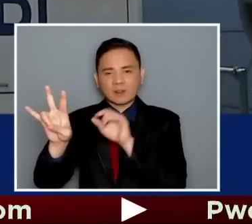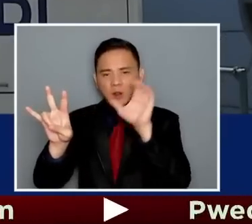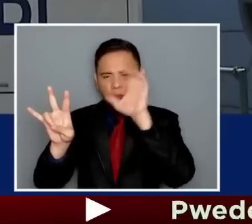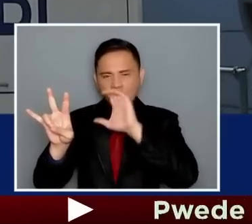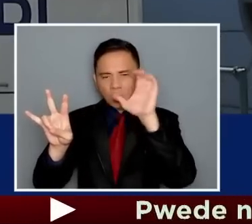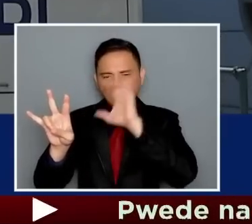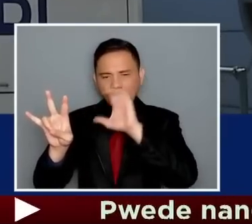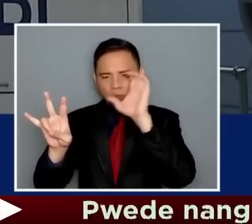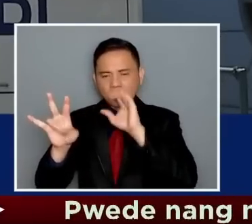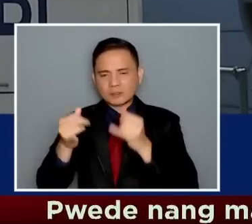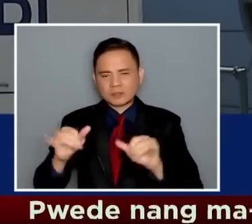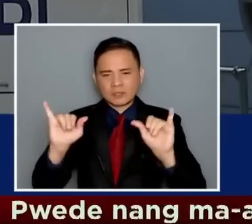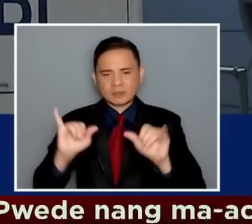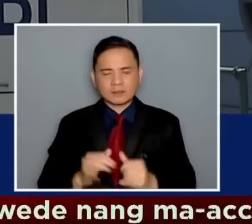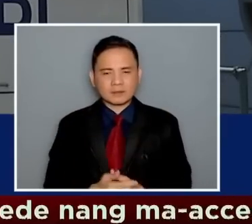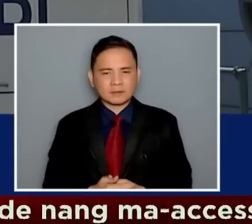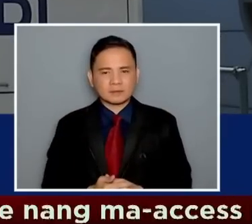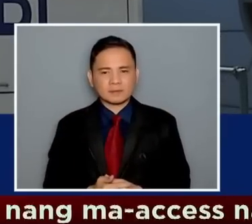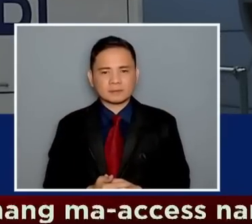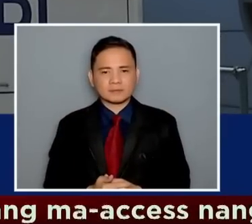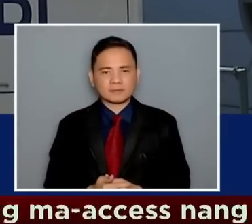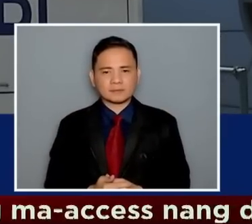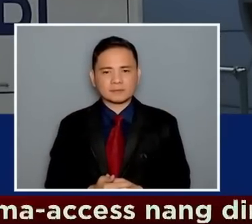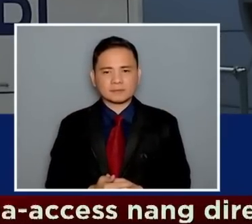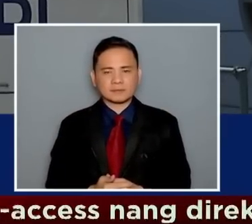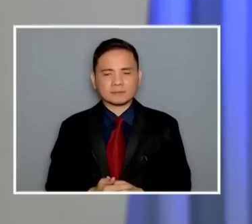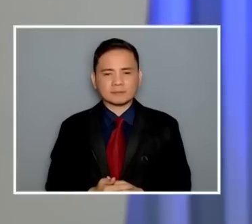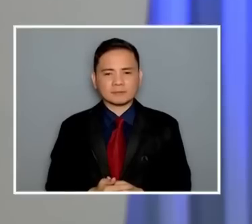Jeff Caparas, ABS-CBN News.